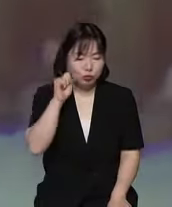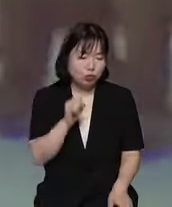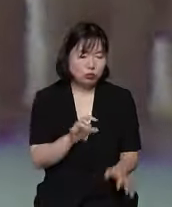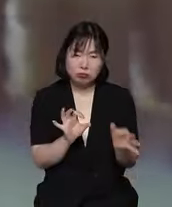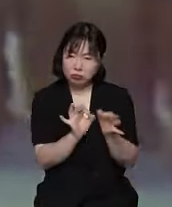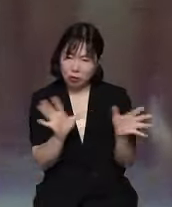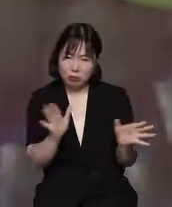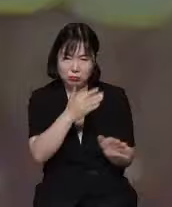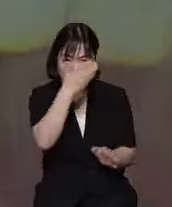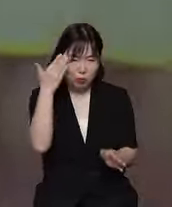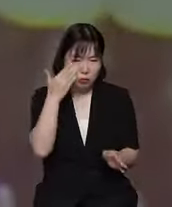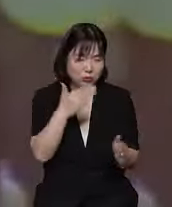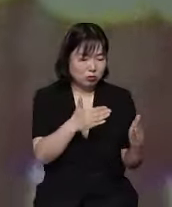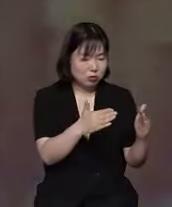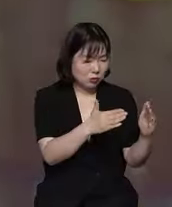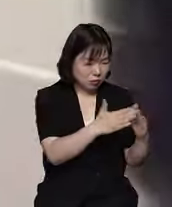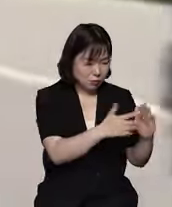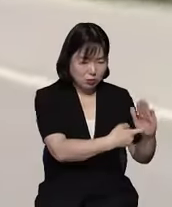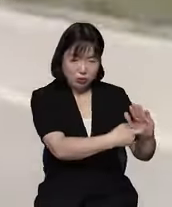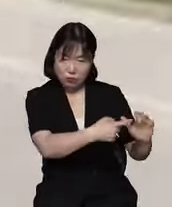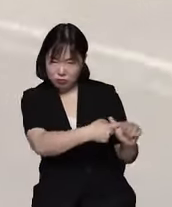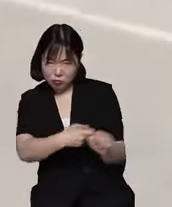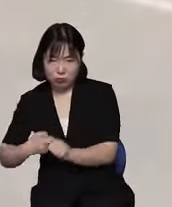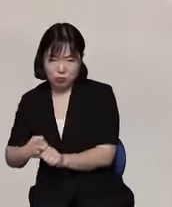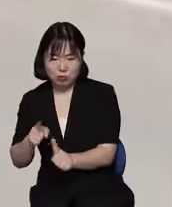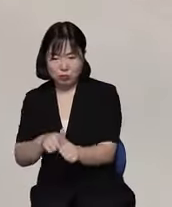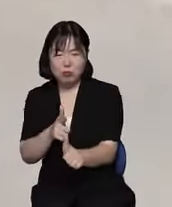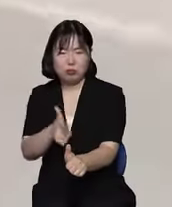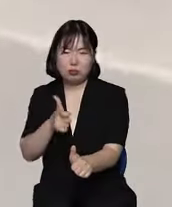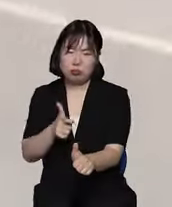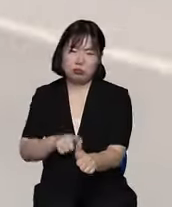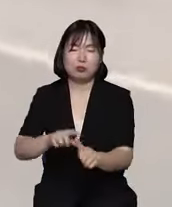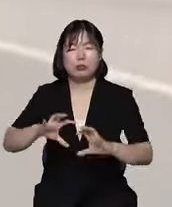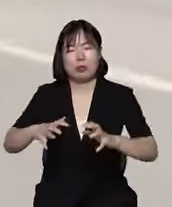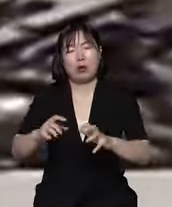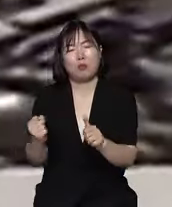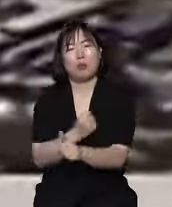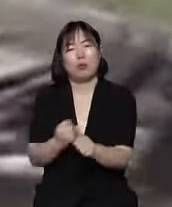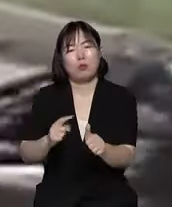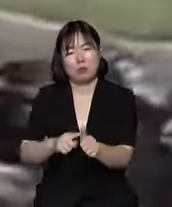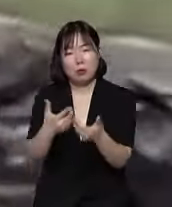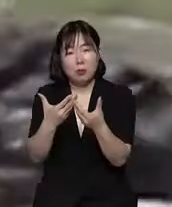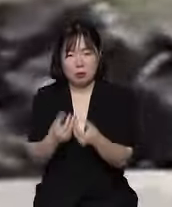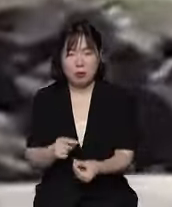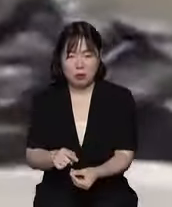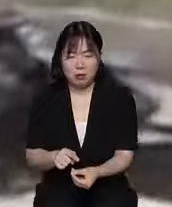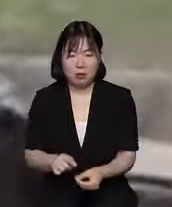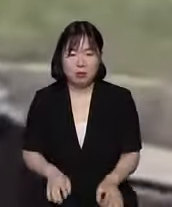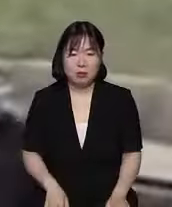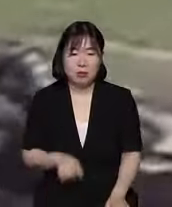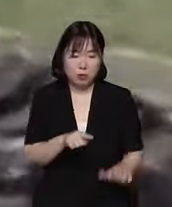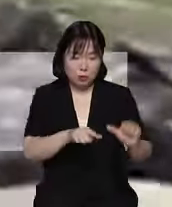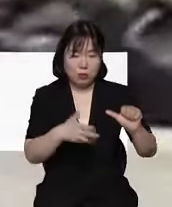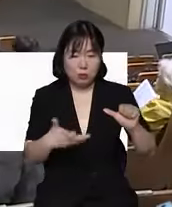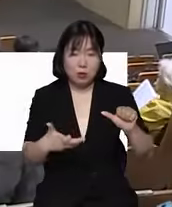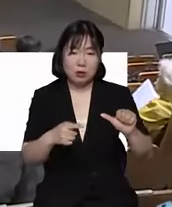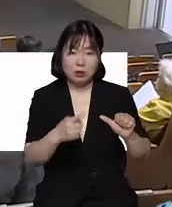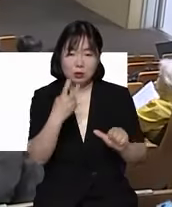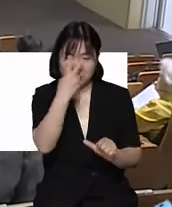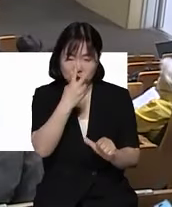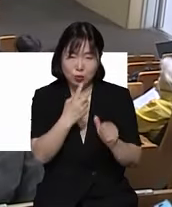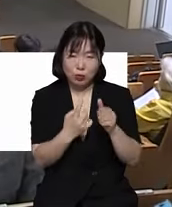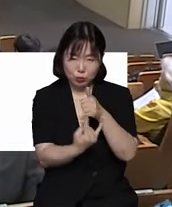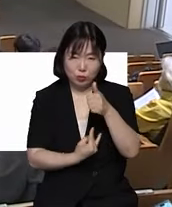사살했을 집에서 끌고 와 집단 학살한 대표적인 국가폭력 사례입니다 58 진상규명 조사위원회는